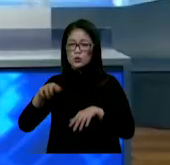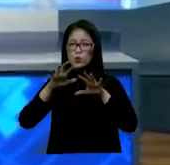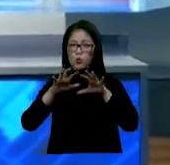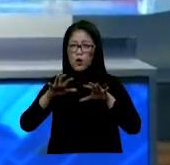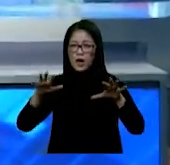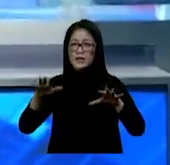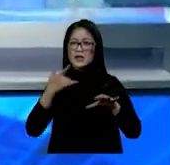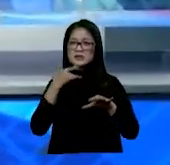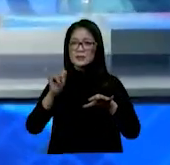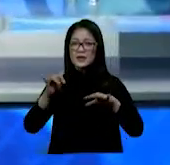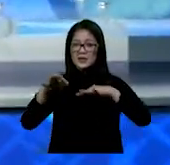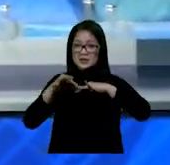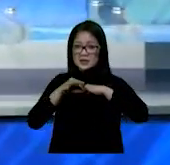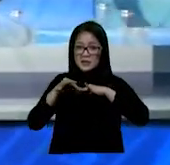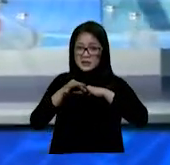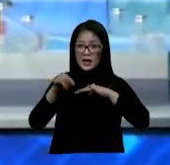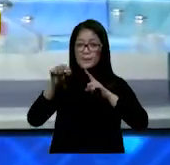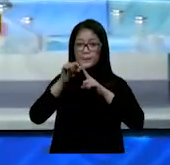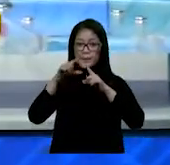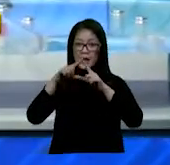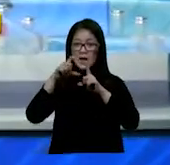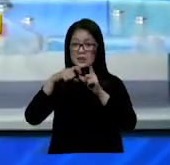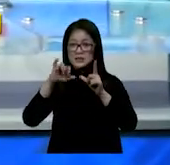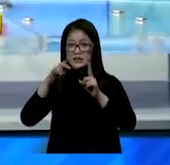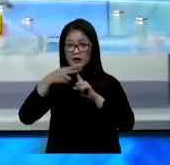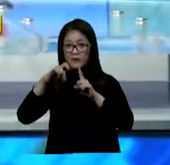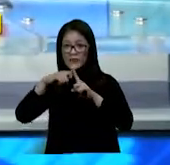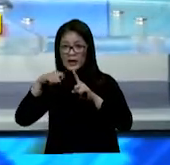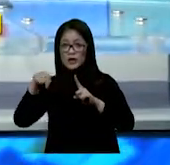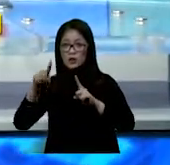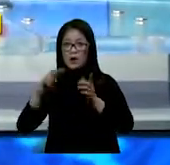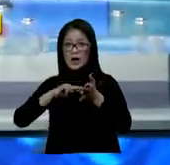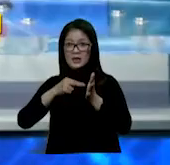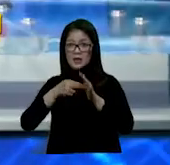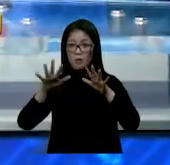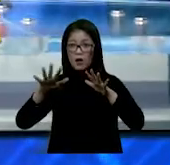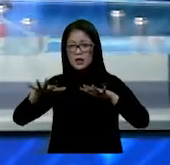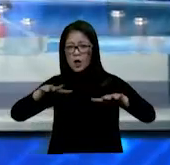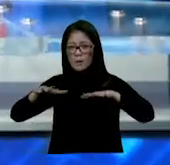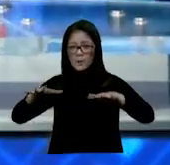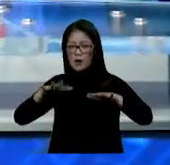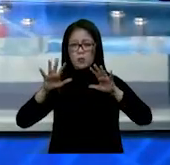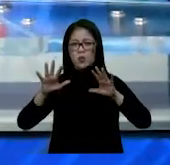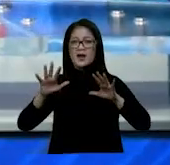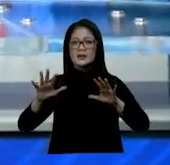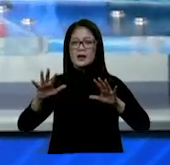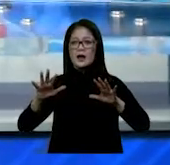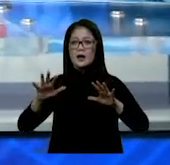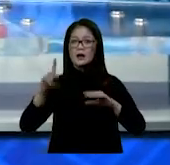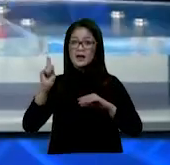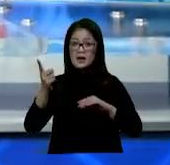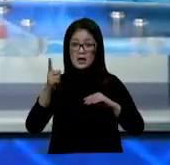disebut dengan Ring of Fire. Secara geografis Indonesia dilewati oleh 3 lempeng sekaligus, yakni lempeng